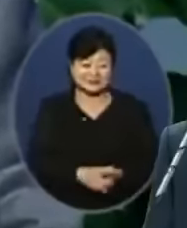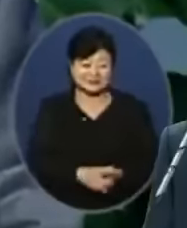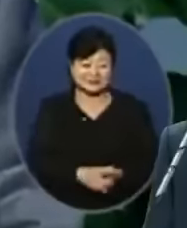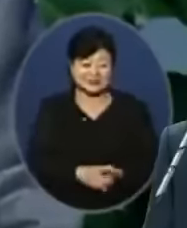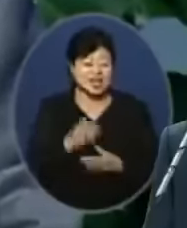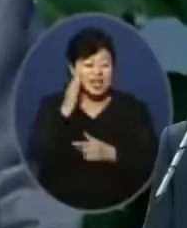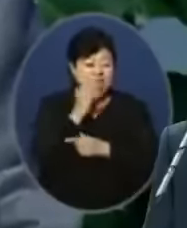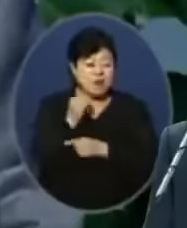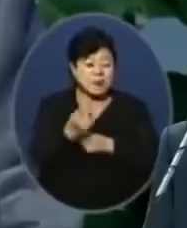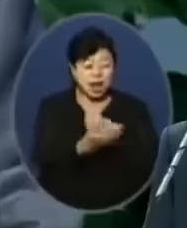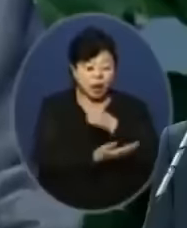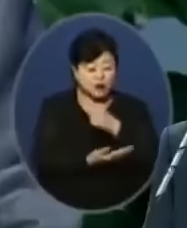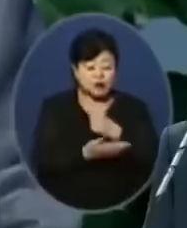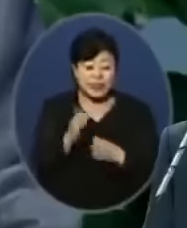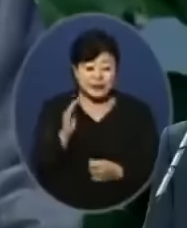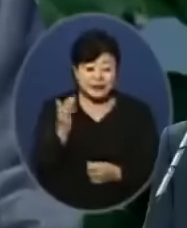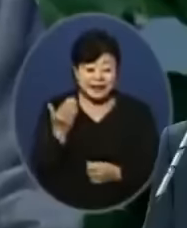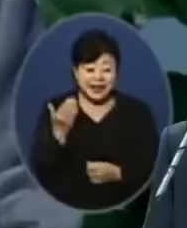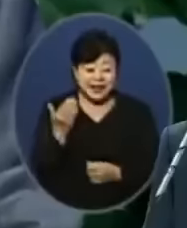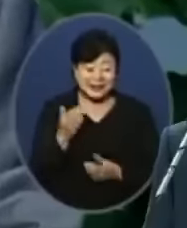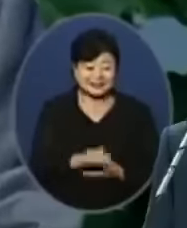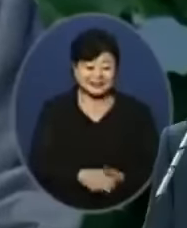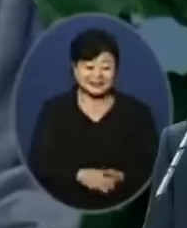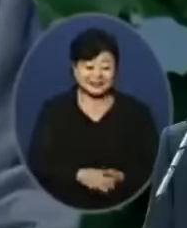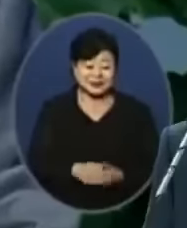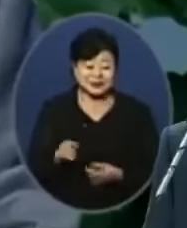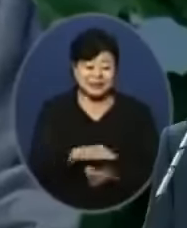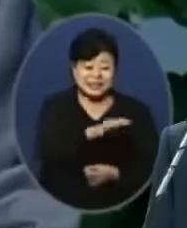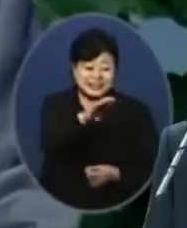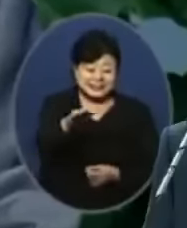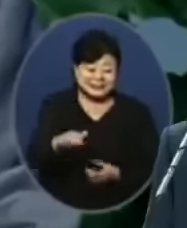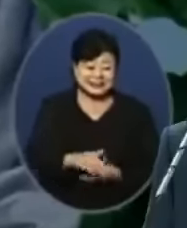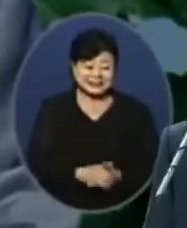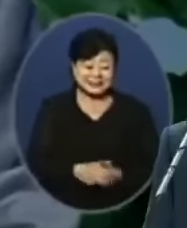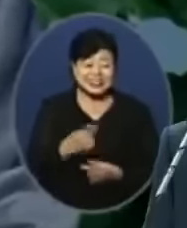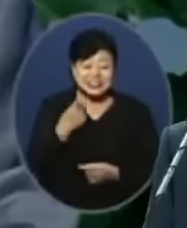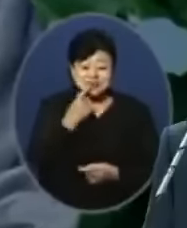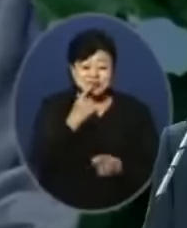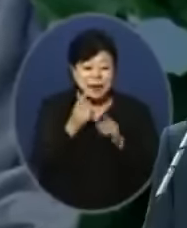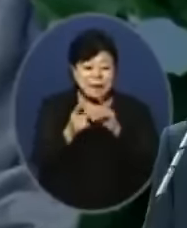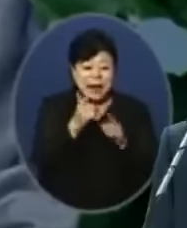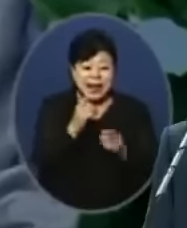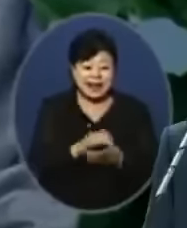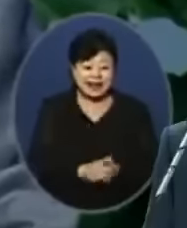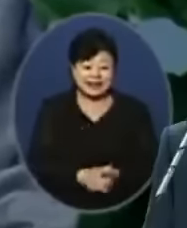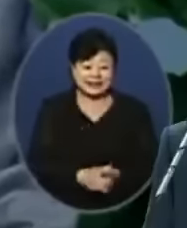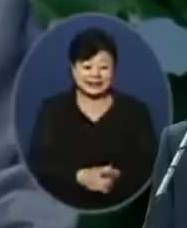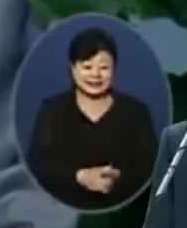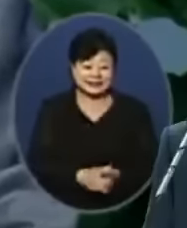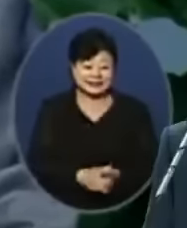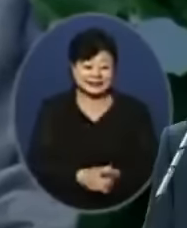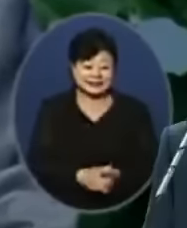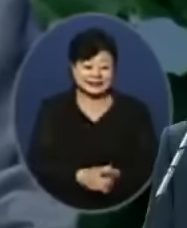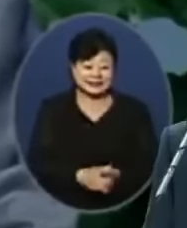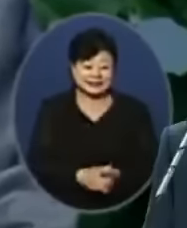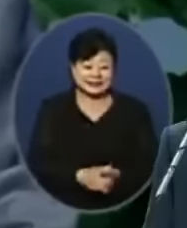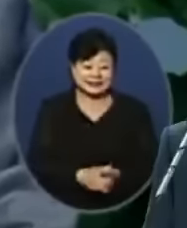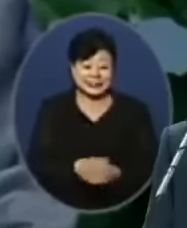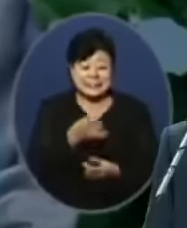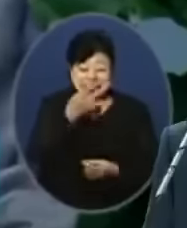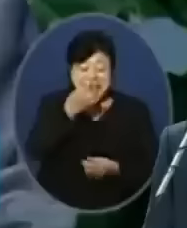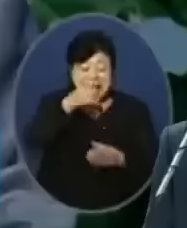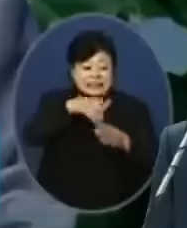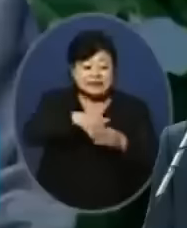그 열매를 거두는 것입니다. 우리는 입술의 말로서 우리가 거둘